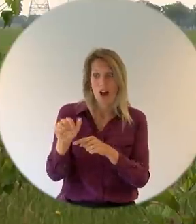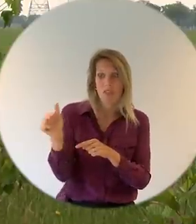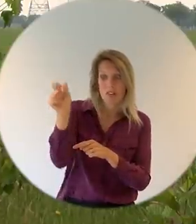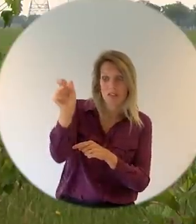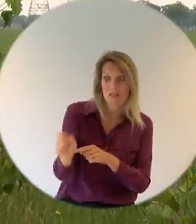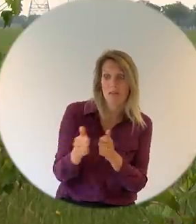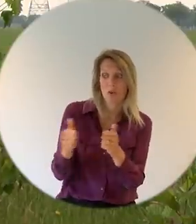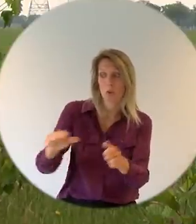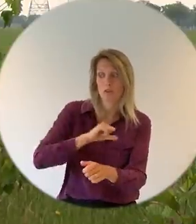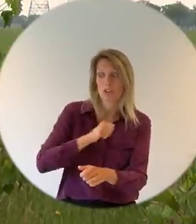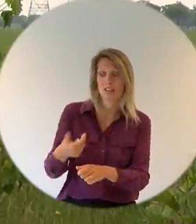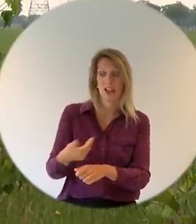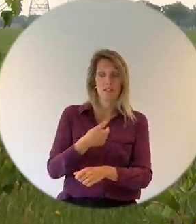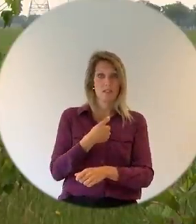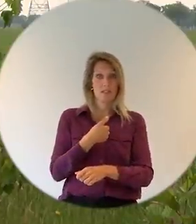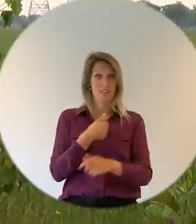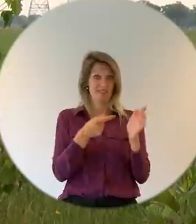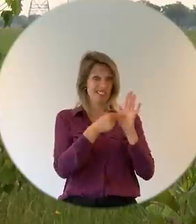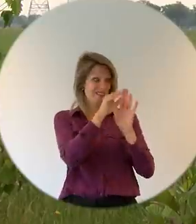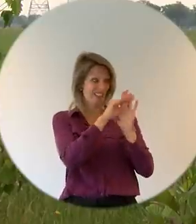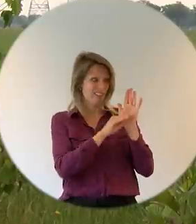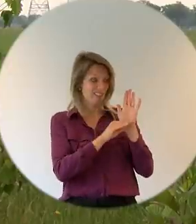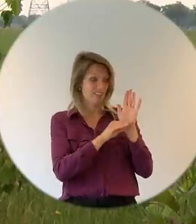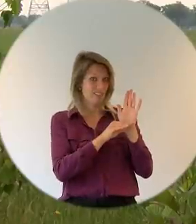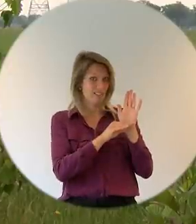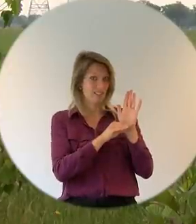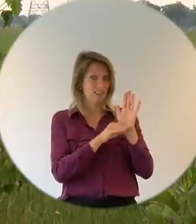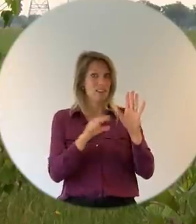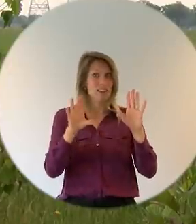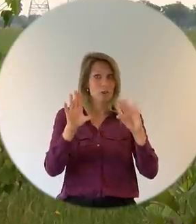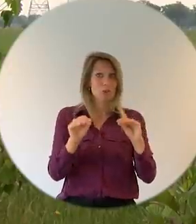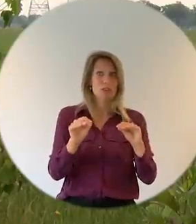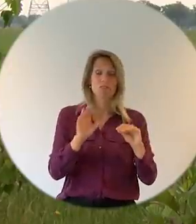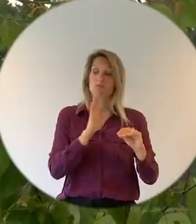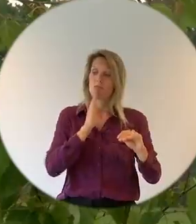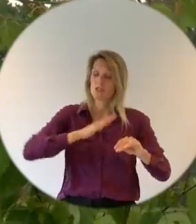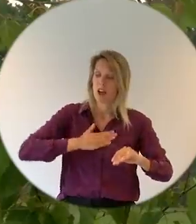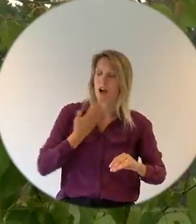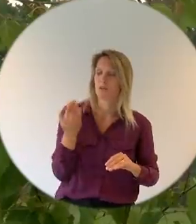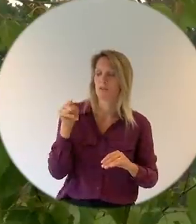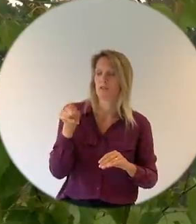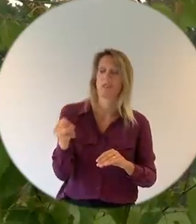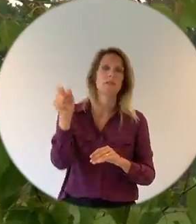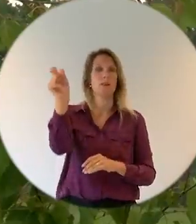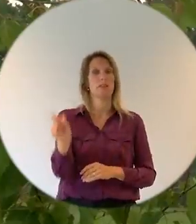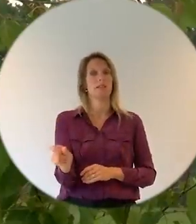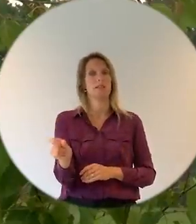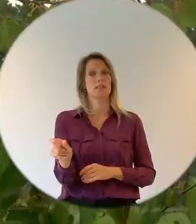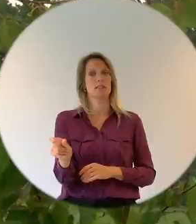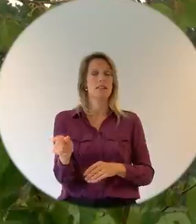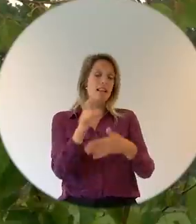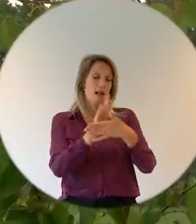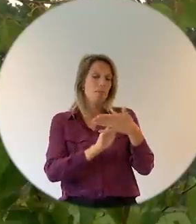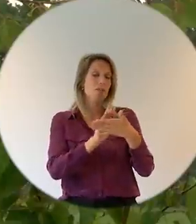jezelf, dat doe je als je van de ander houdt. En dat gaat Paulus iets